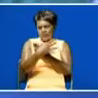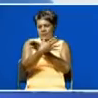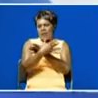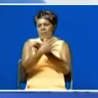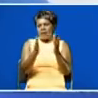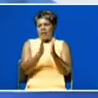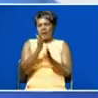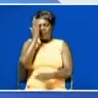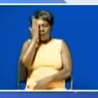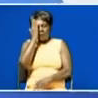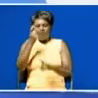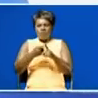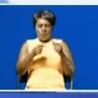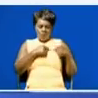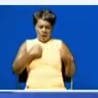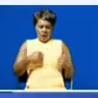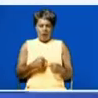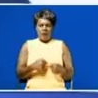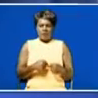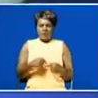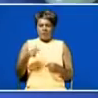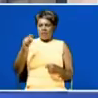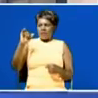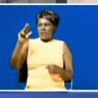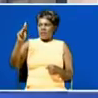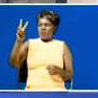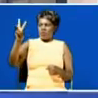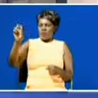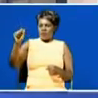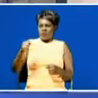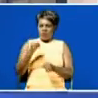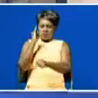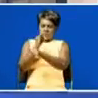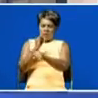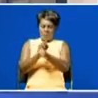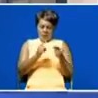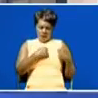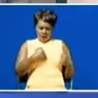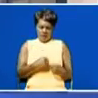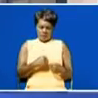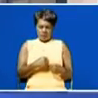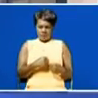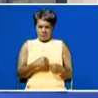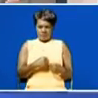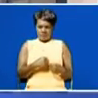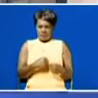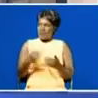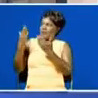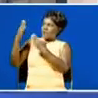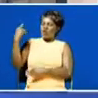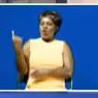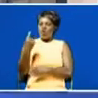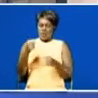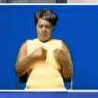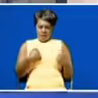na madaktari kutoka taasisi ya moyo ya Jakaya Kikwete. Taasisi ya moyo ya Jakaya Kikwete ni taasisi pekee ya moyo